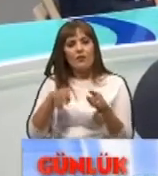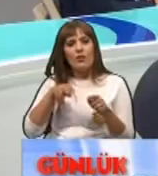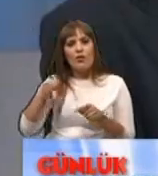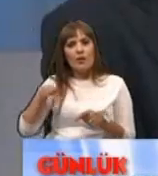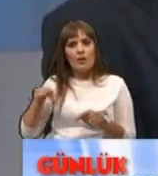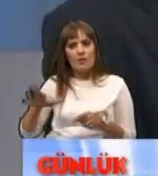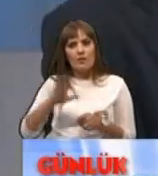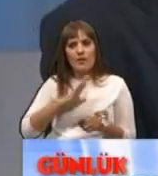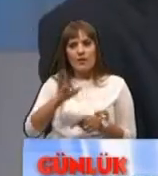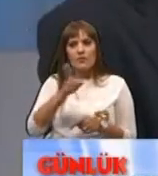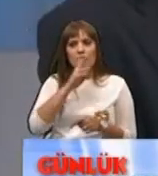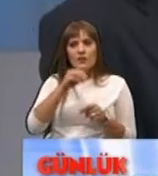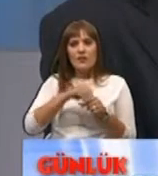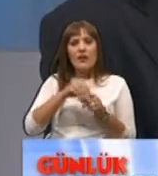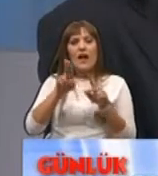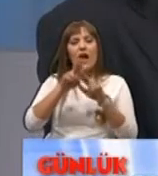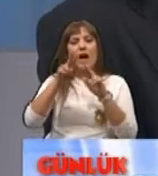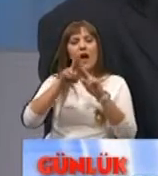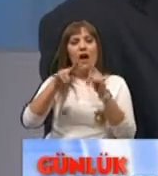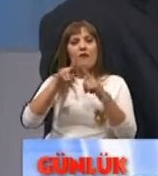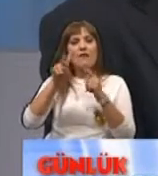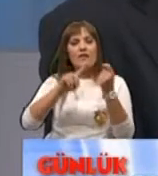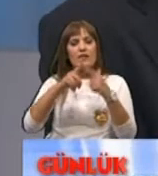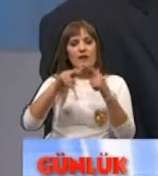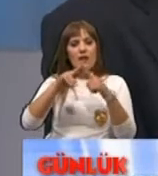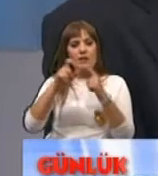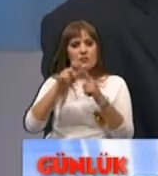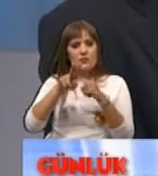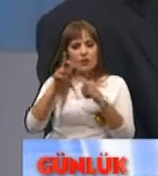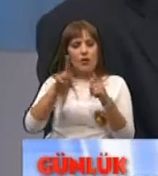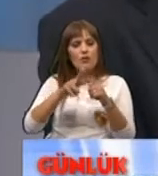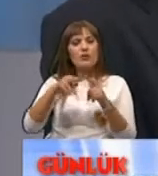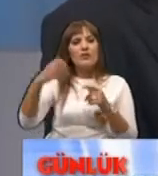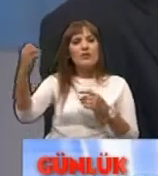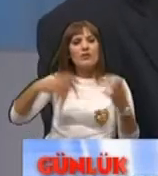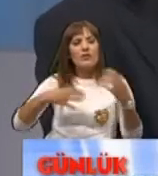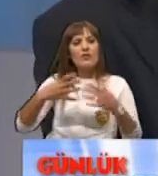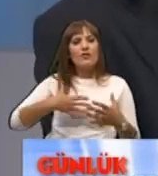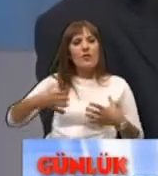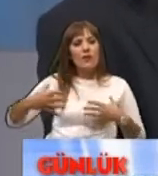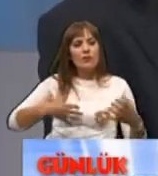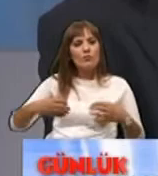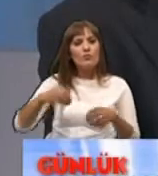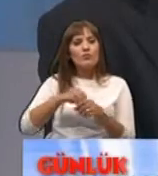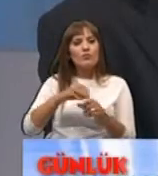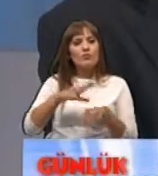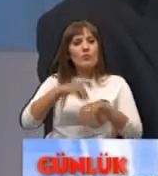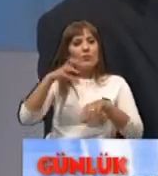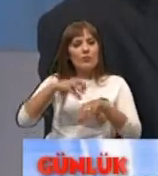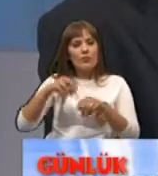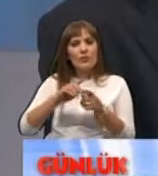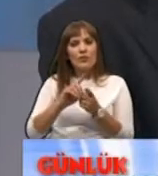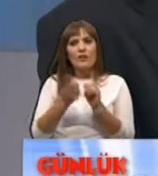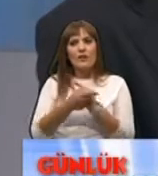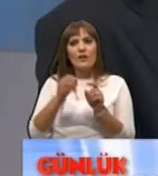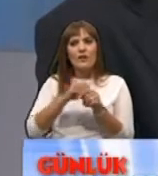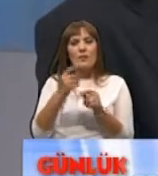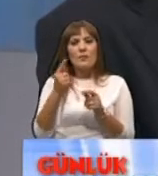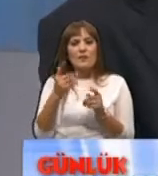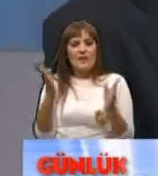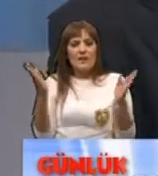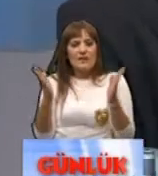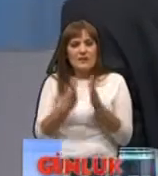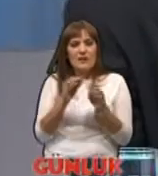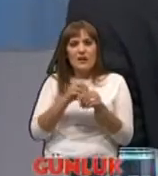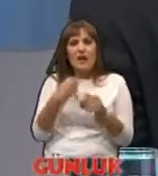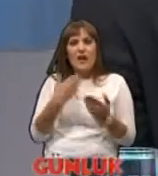var. Son yıllarda kavitasyon dediğimiz yöntemler, radyofrekanslar, vakum tedavileri. Size küçültüyor yani.